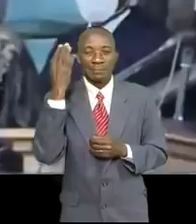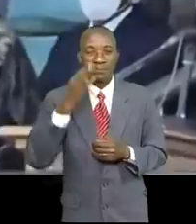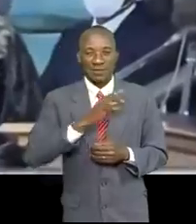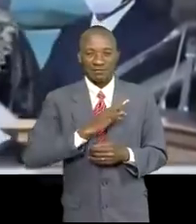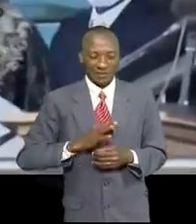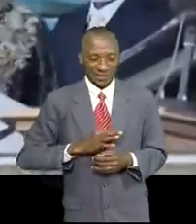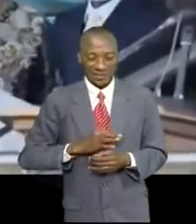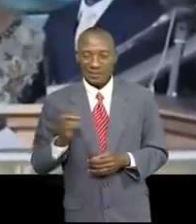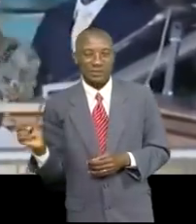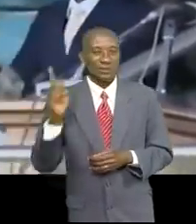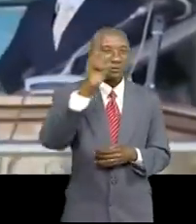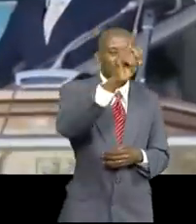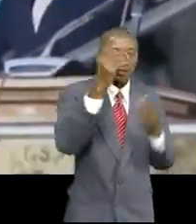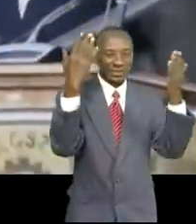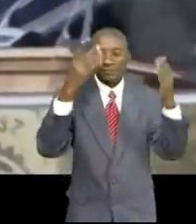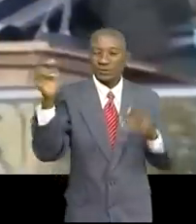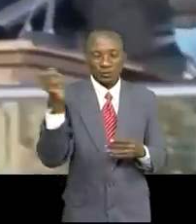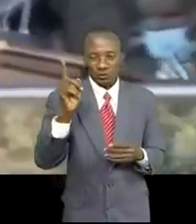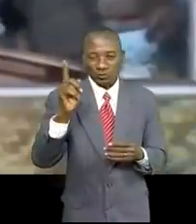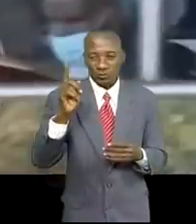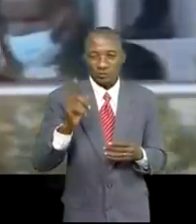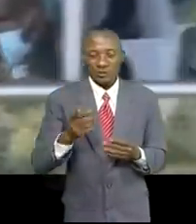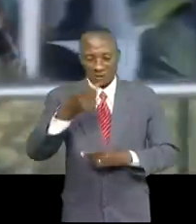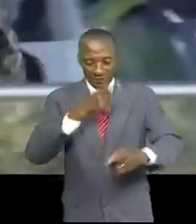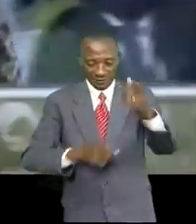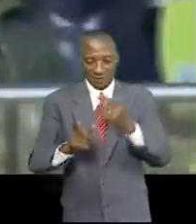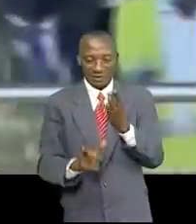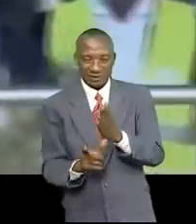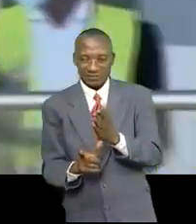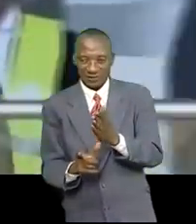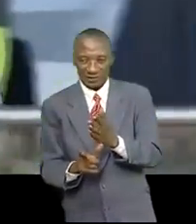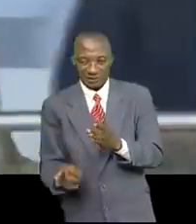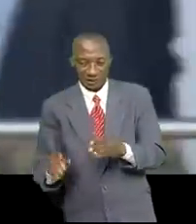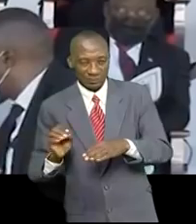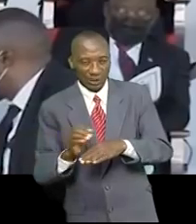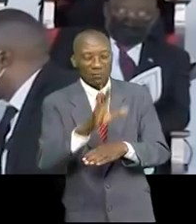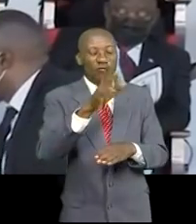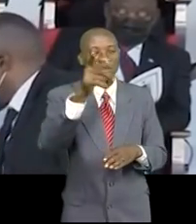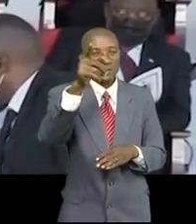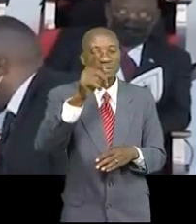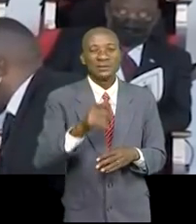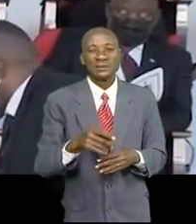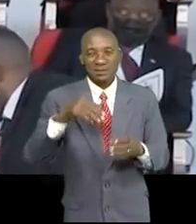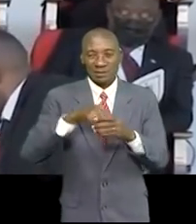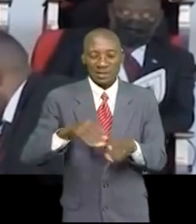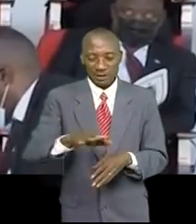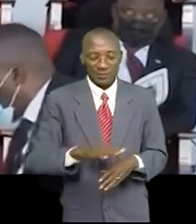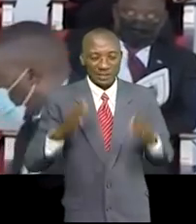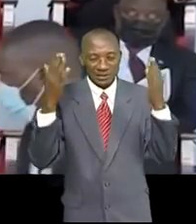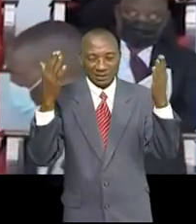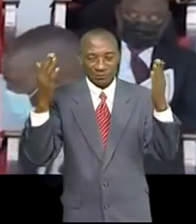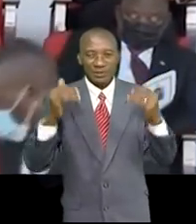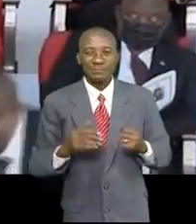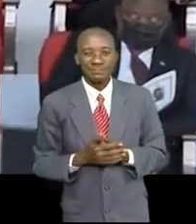été représenté à la cérémonie d'hommage national par la ministre et après le président, professeur Nana Manonina Kyumba.